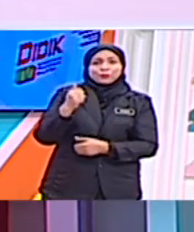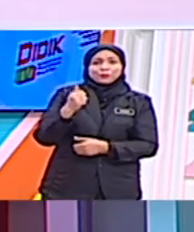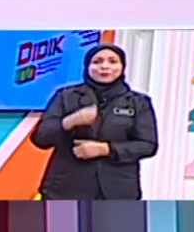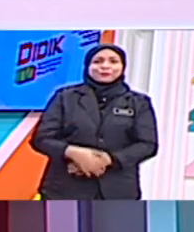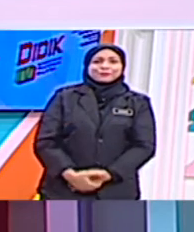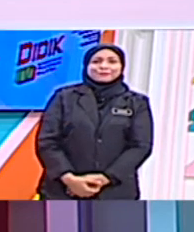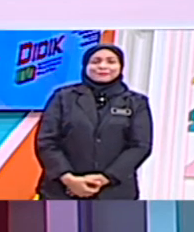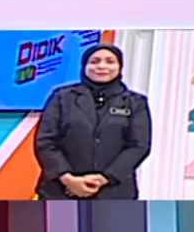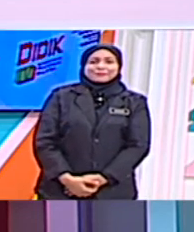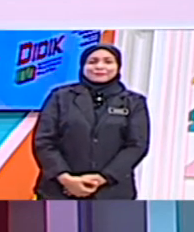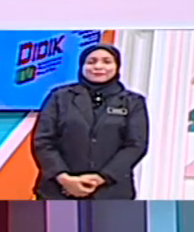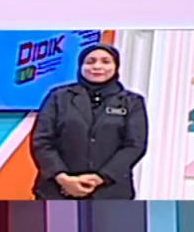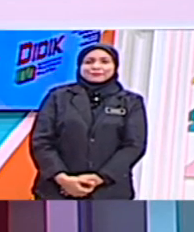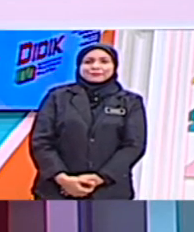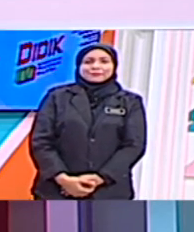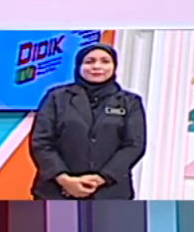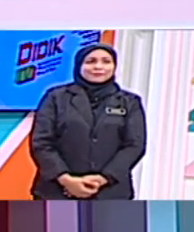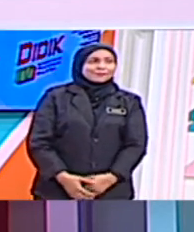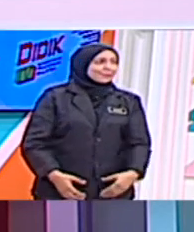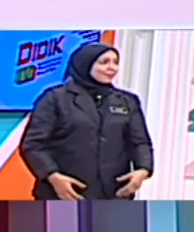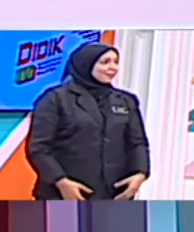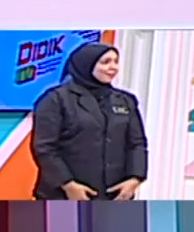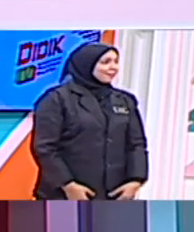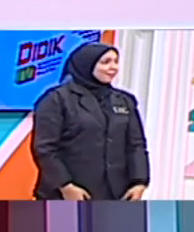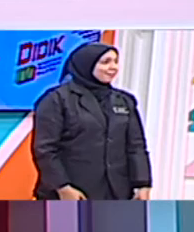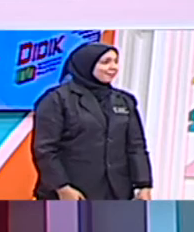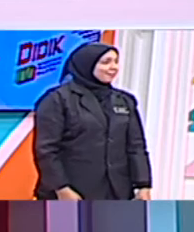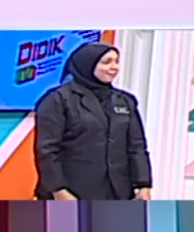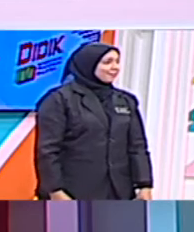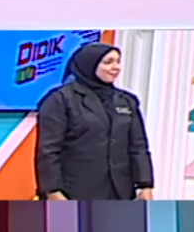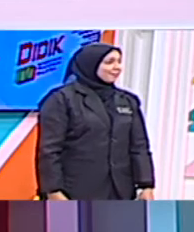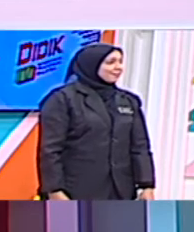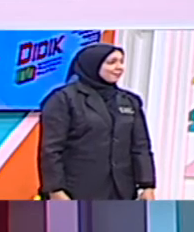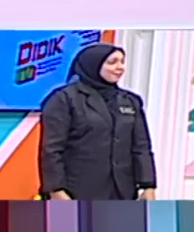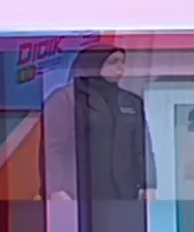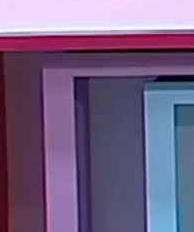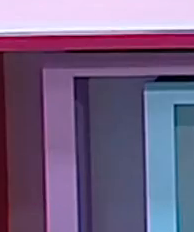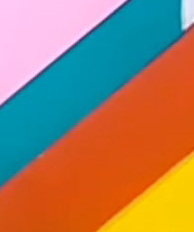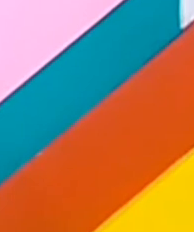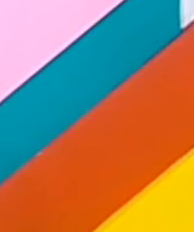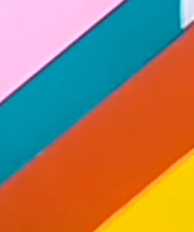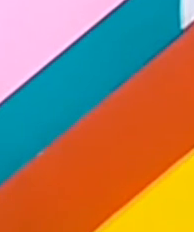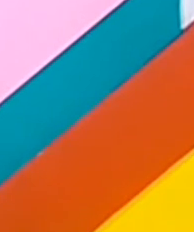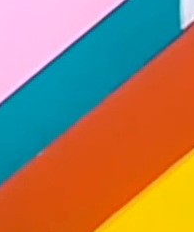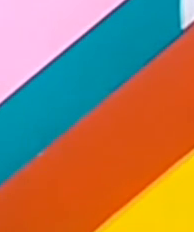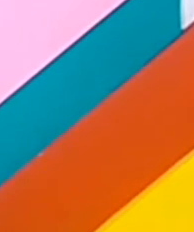Okey. Cikgu Haryati, mungkin cikgu boleh kongsikan sedikit.